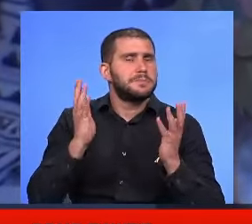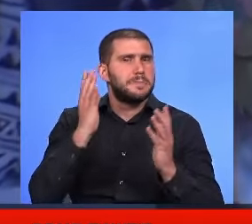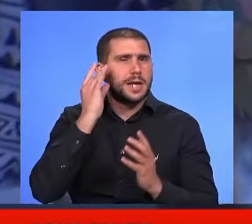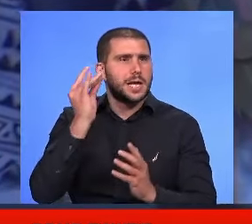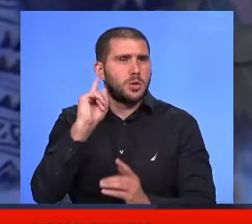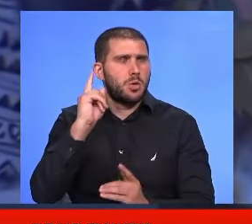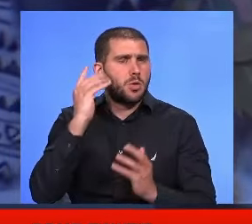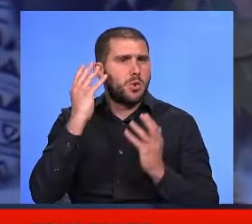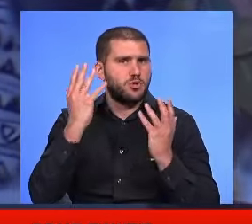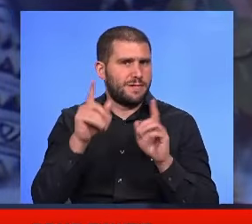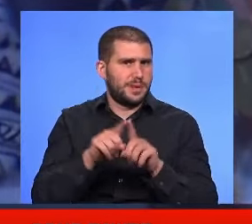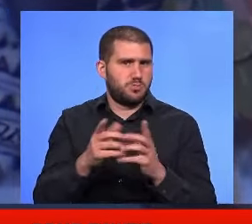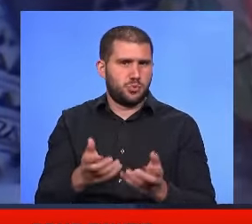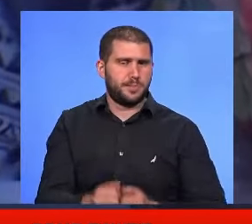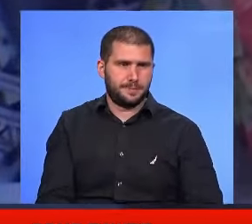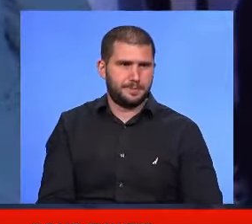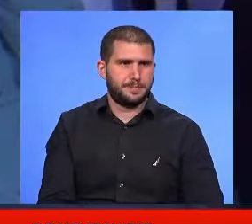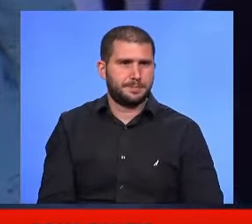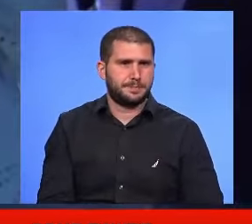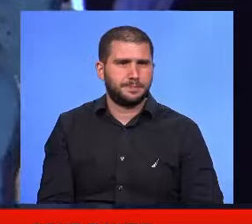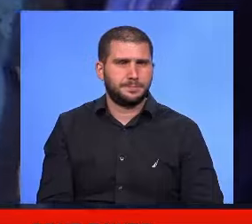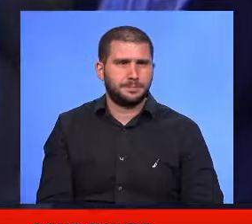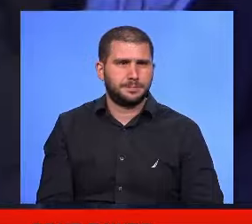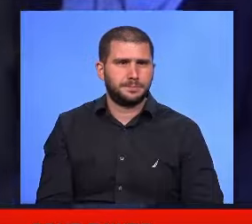בגהנון, לא חשבתי על זה.